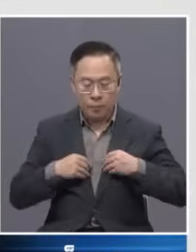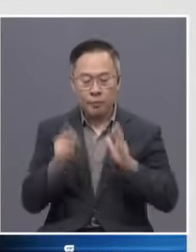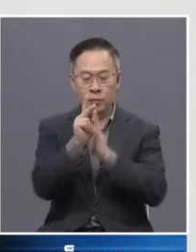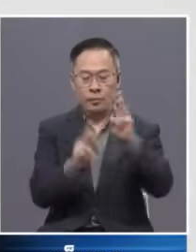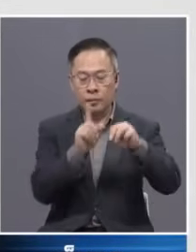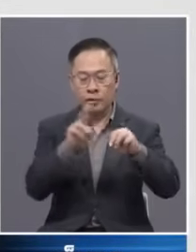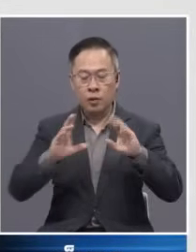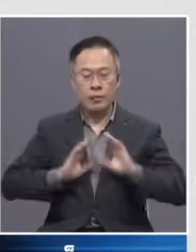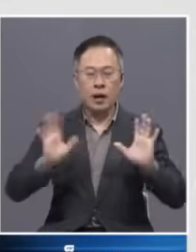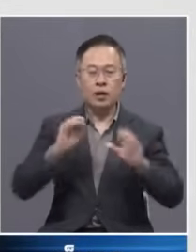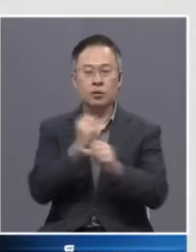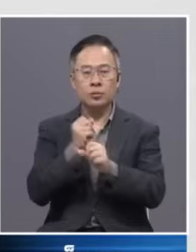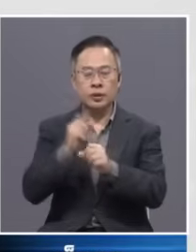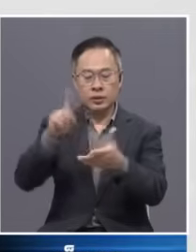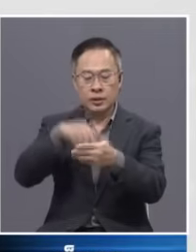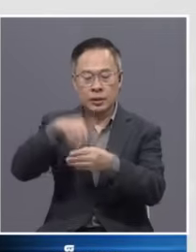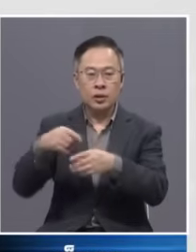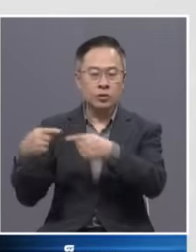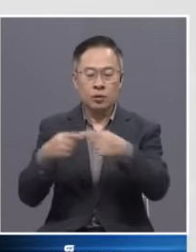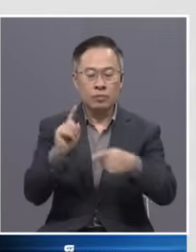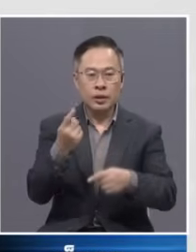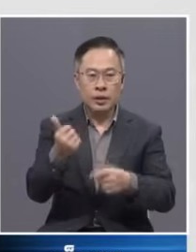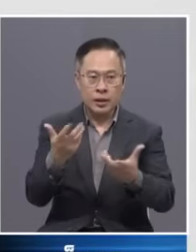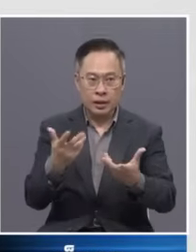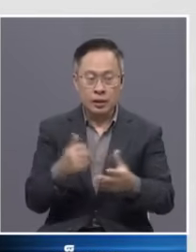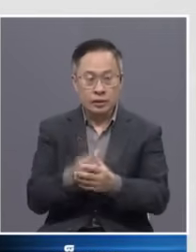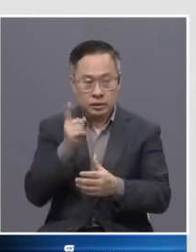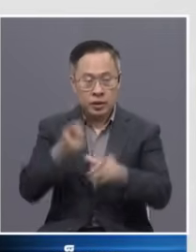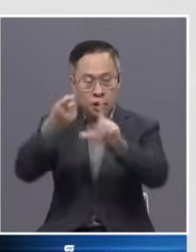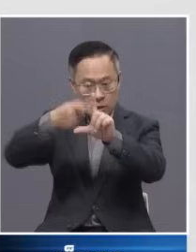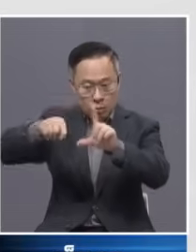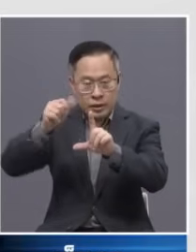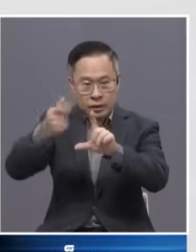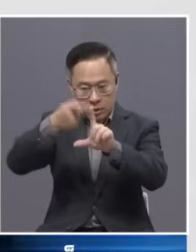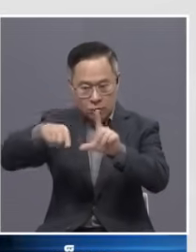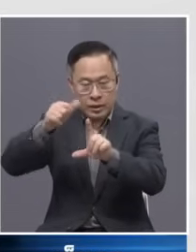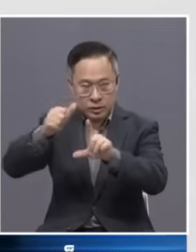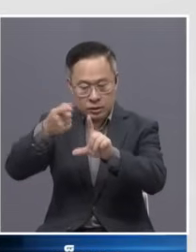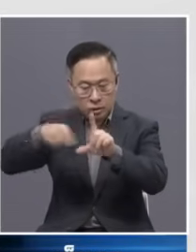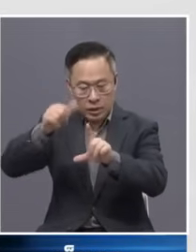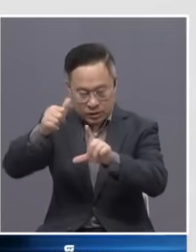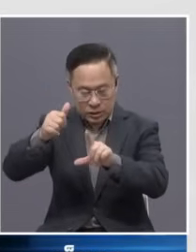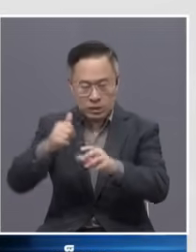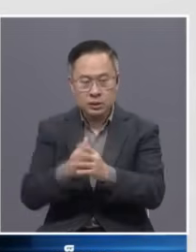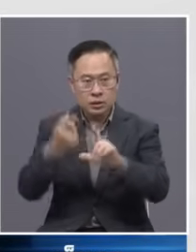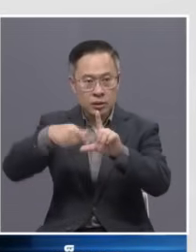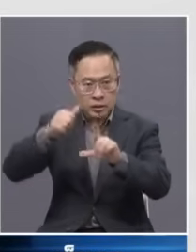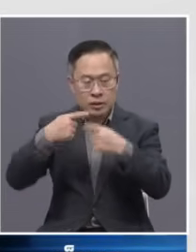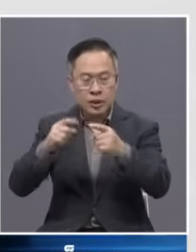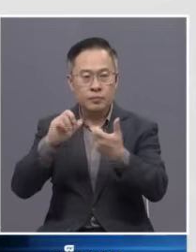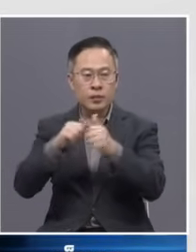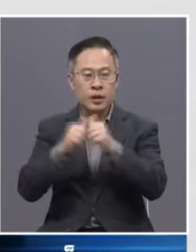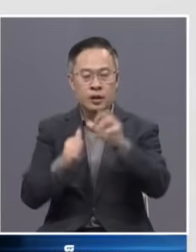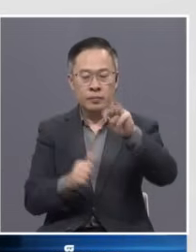าจด้านหนึ่งก็รู้สึกว่าก้าวไกลก็ดีหลายเรื่องก็ยอดเยี่ยมแต่ไปติดเรื่องม.112คิดว่าพรรคก้าวไกลเ